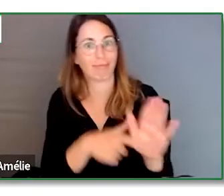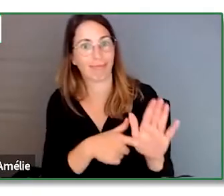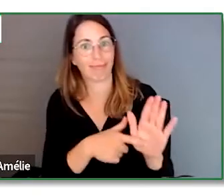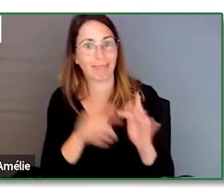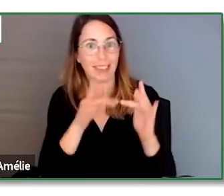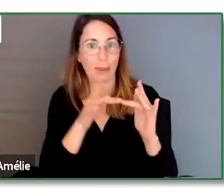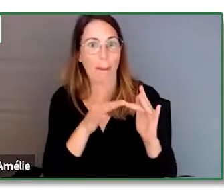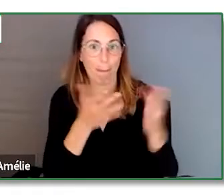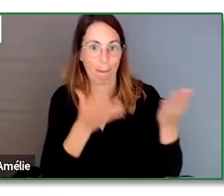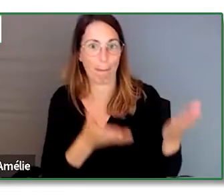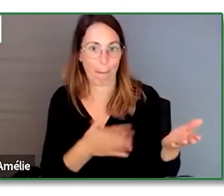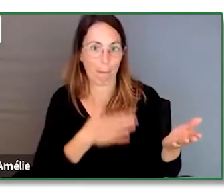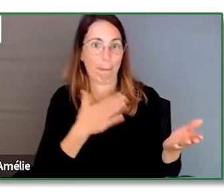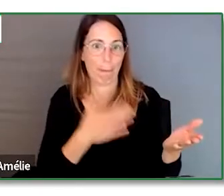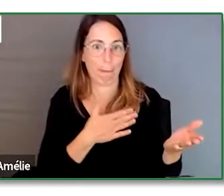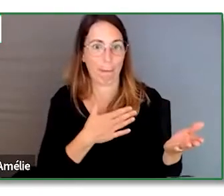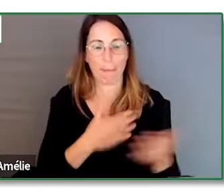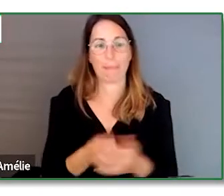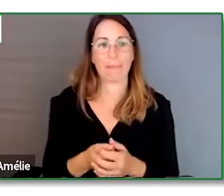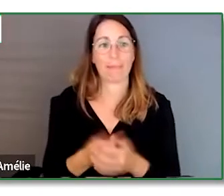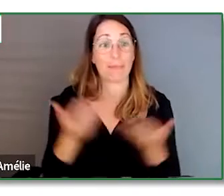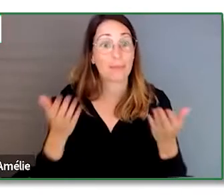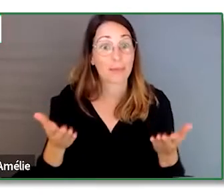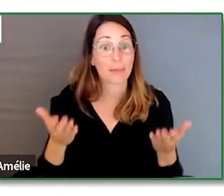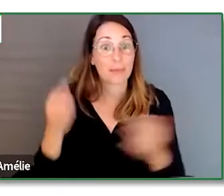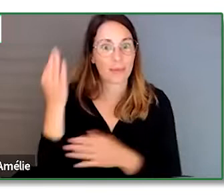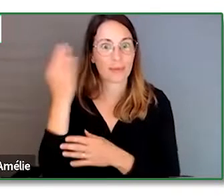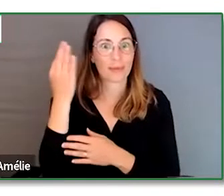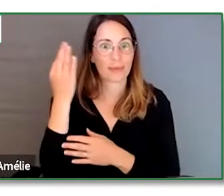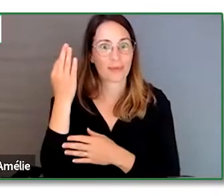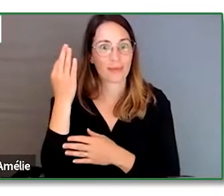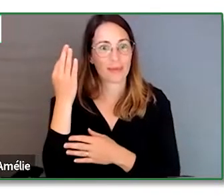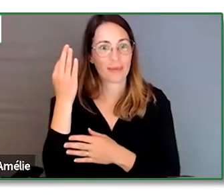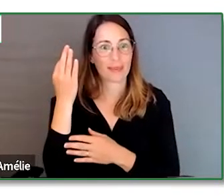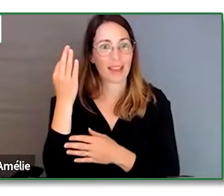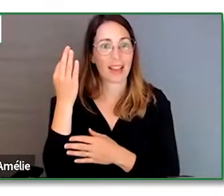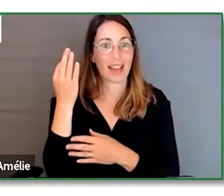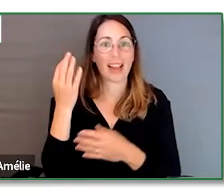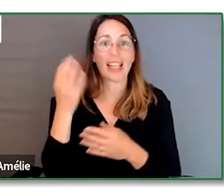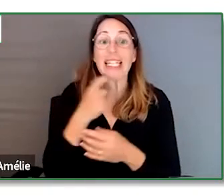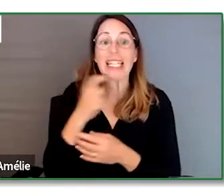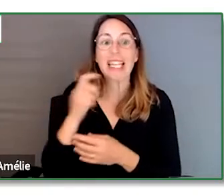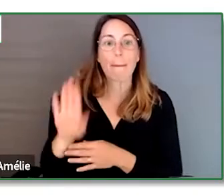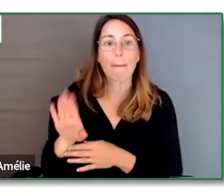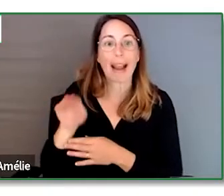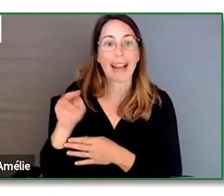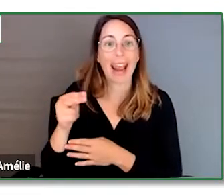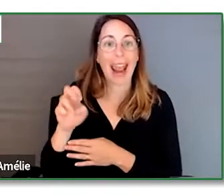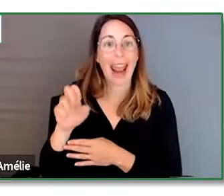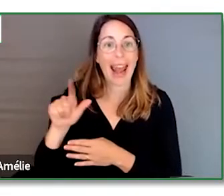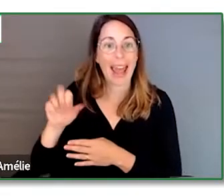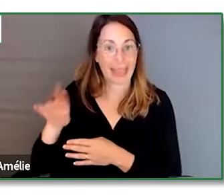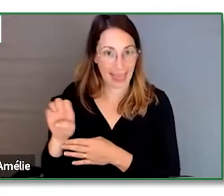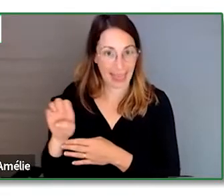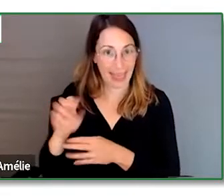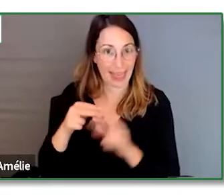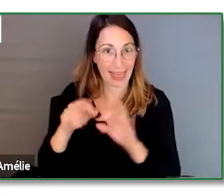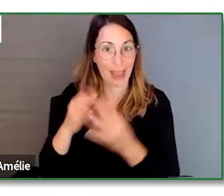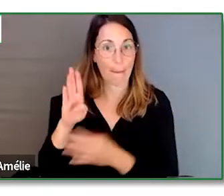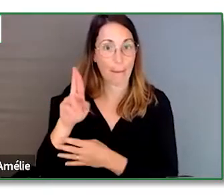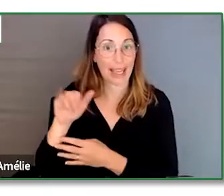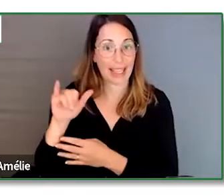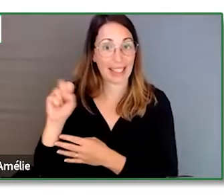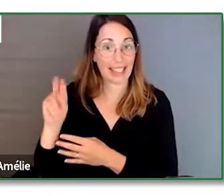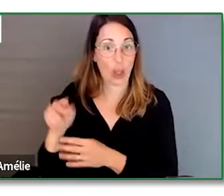Aujourd'hui, nous ouvrons la conférence avec quelques mots de Marie-Hélène Brisson qui nous vient de Parc Canada. Marie-Hélène travaille avec Parc